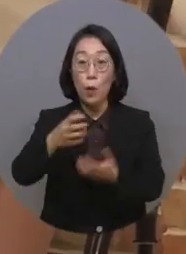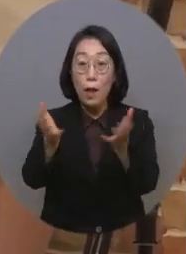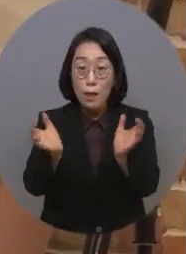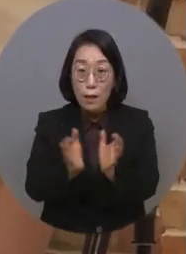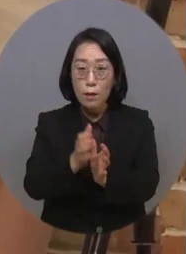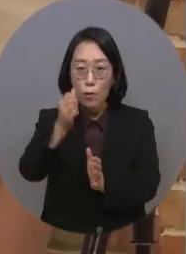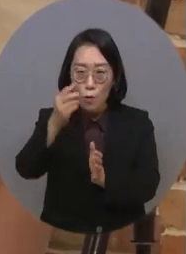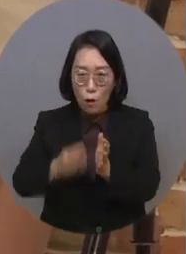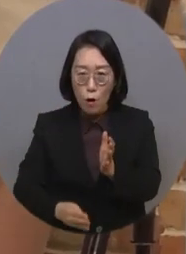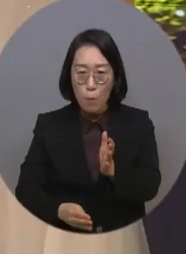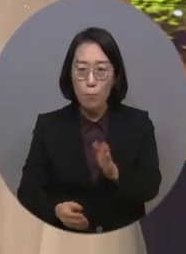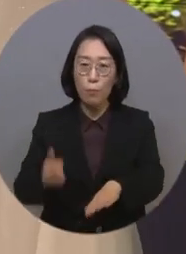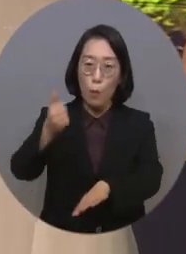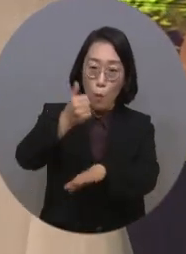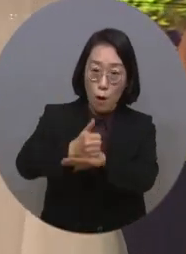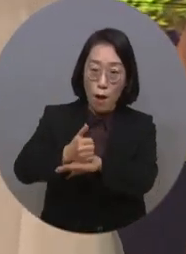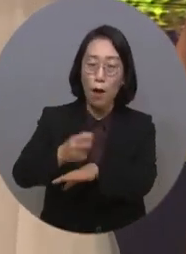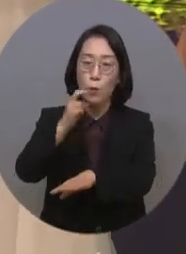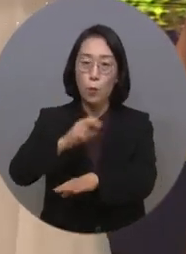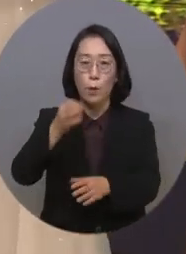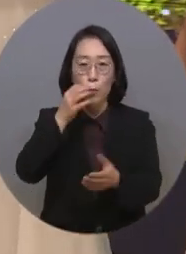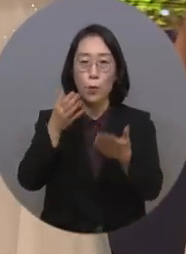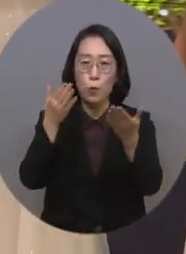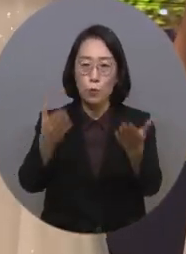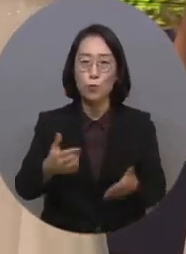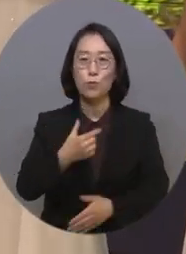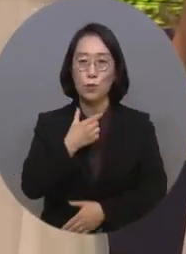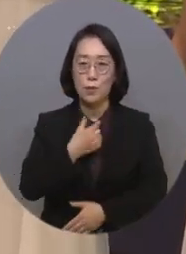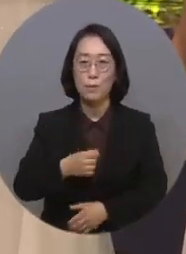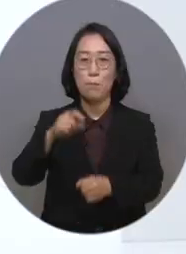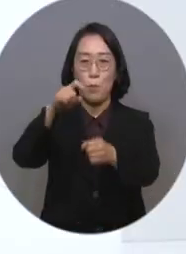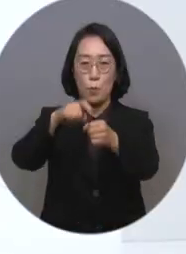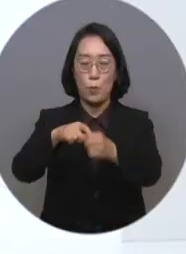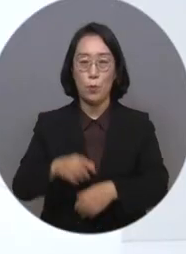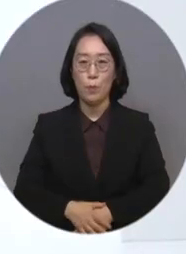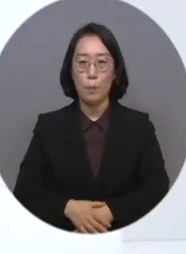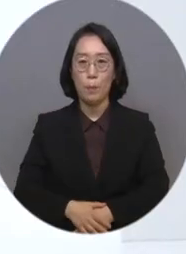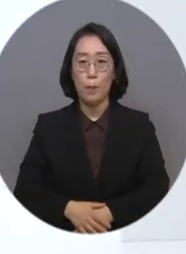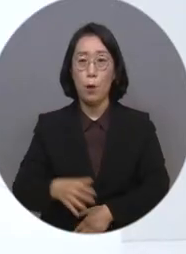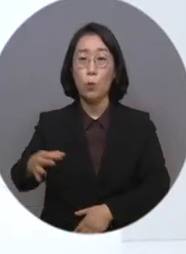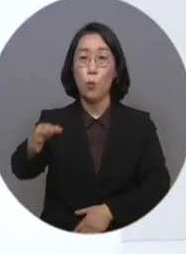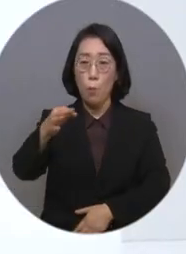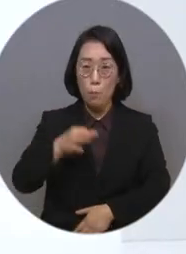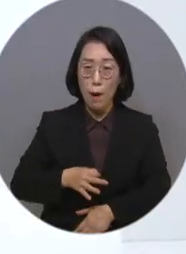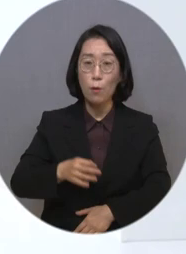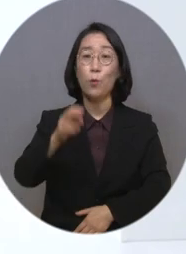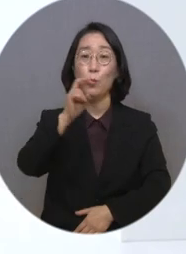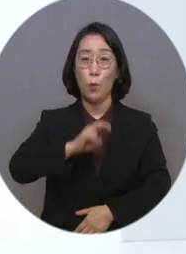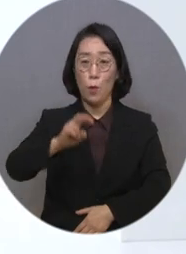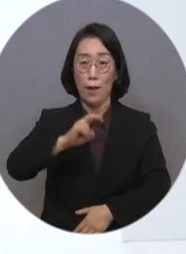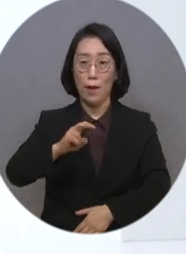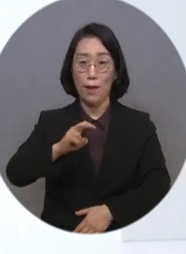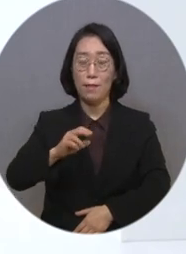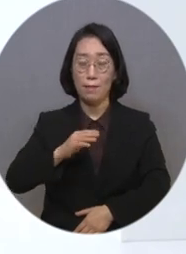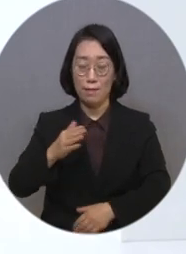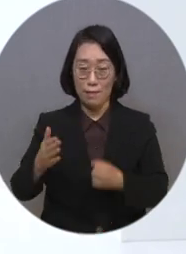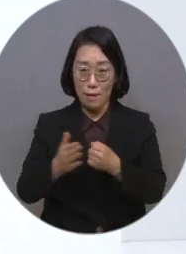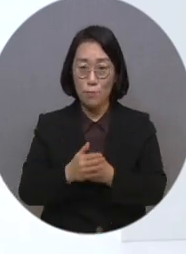여러 무대에서 아름다운 화음을 선보이겠다는 목표입니다. 프로 합창단이기 때문에 굉장히